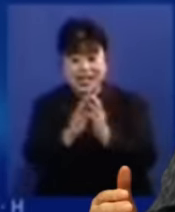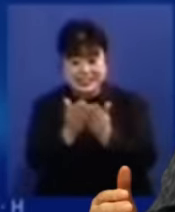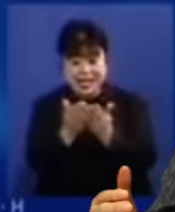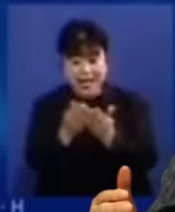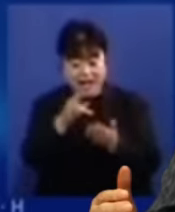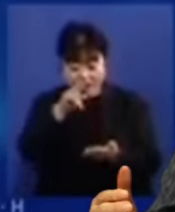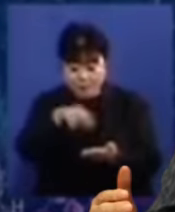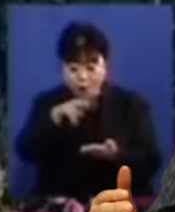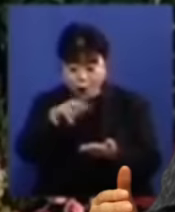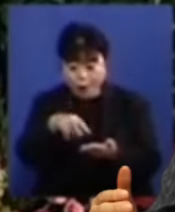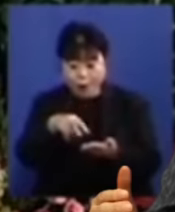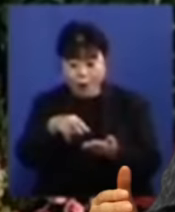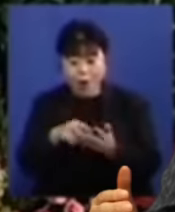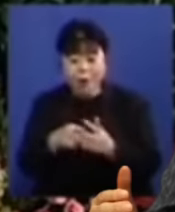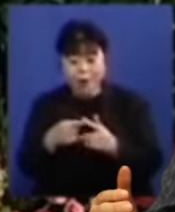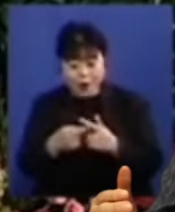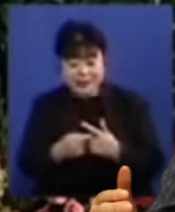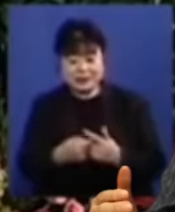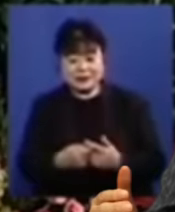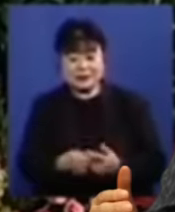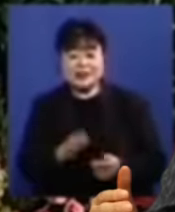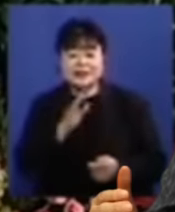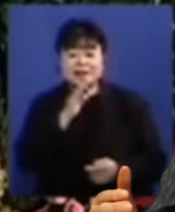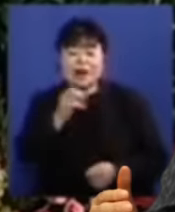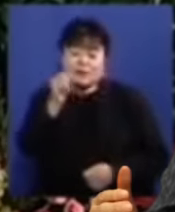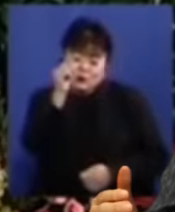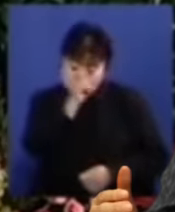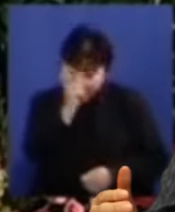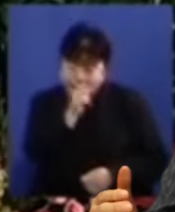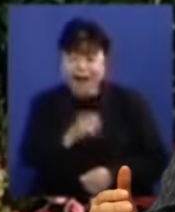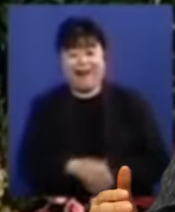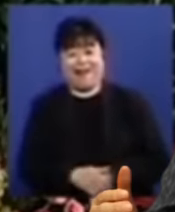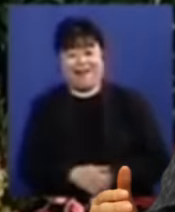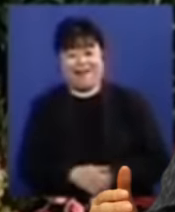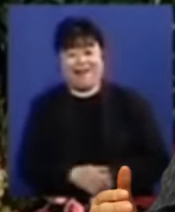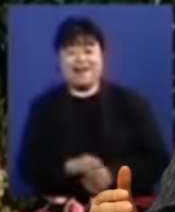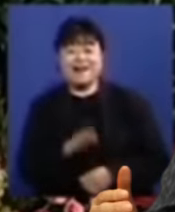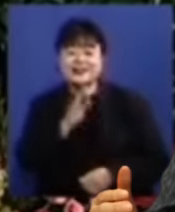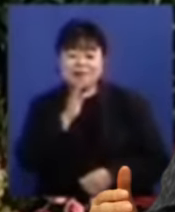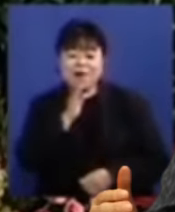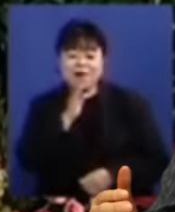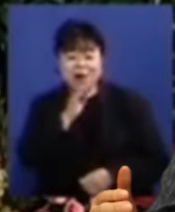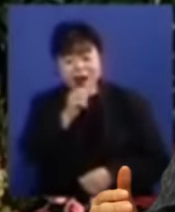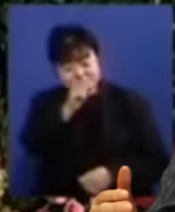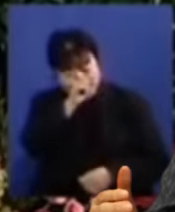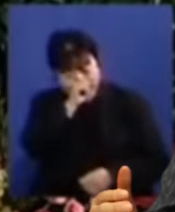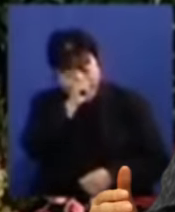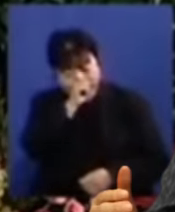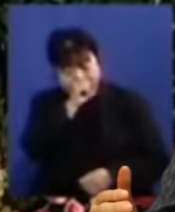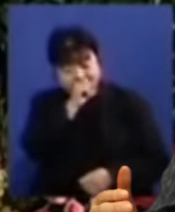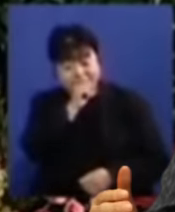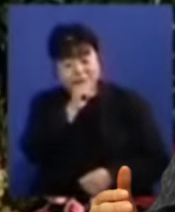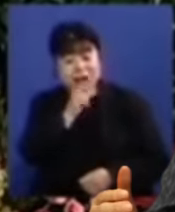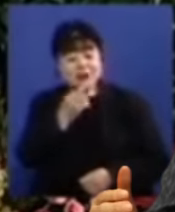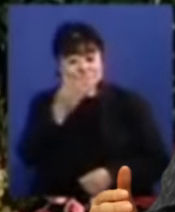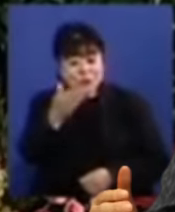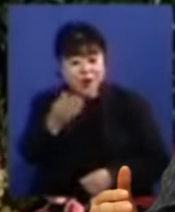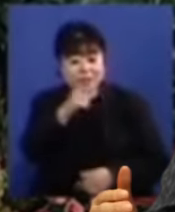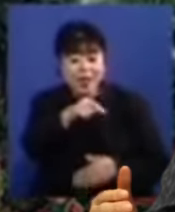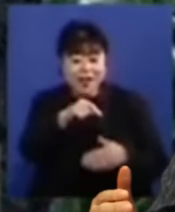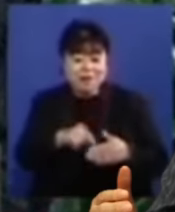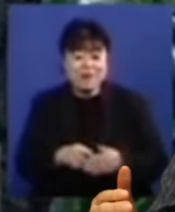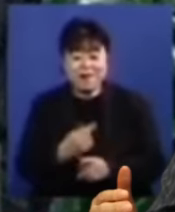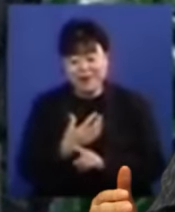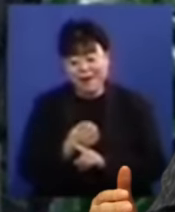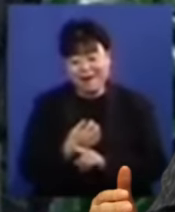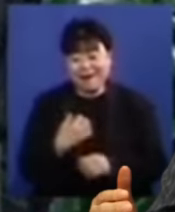합니다. 당신 참 좋다. 정말 이 한마디가 내 마음에 큰